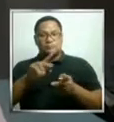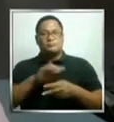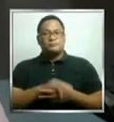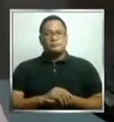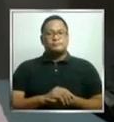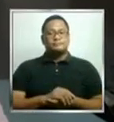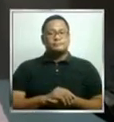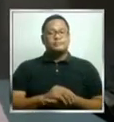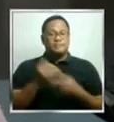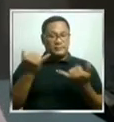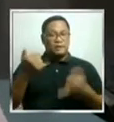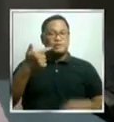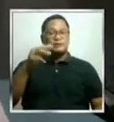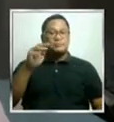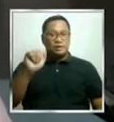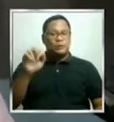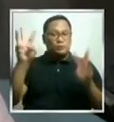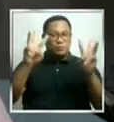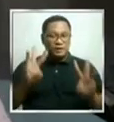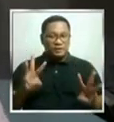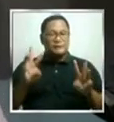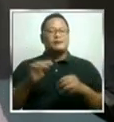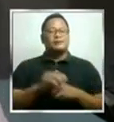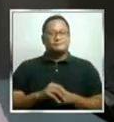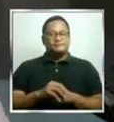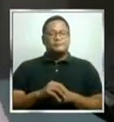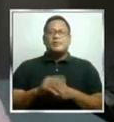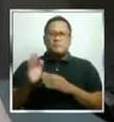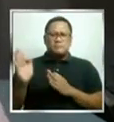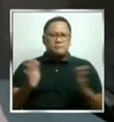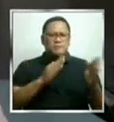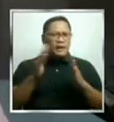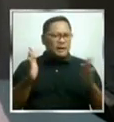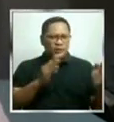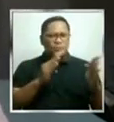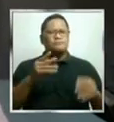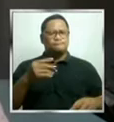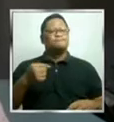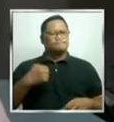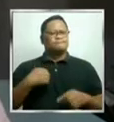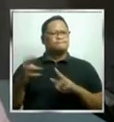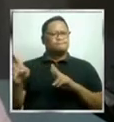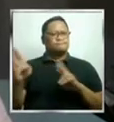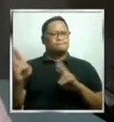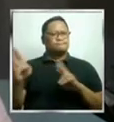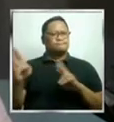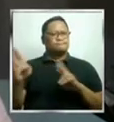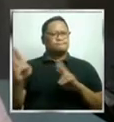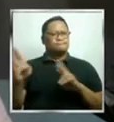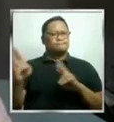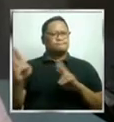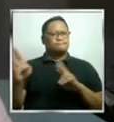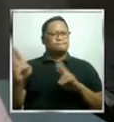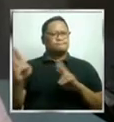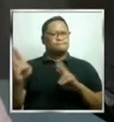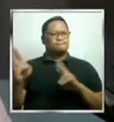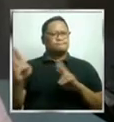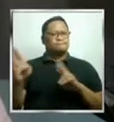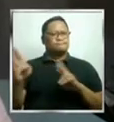latest mula sa GMA Weather. Ako po si Nathaniel Cruz, magplano para sigurado. I am ready. Serbisyong totoo ng GMA